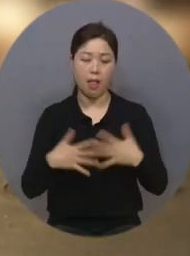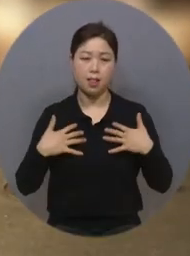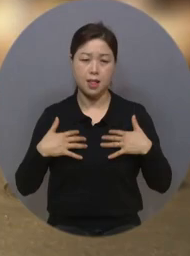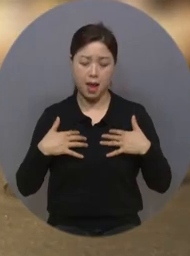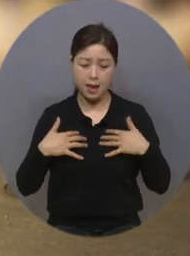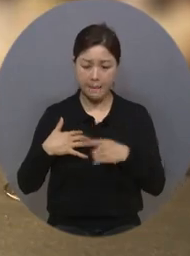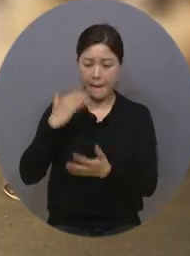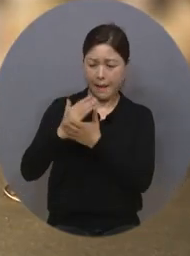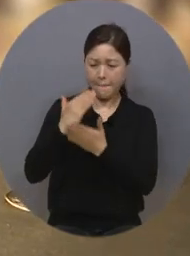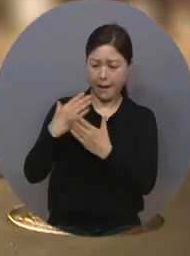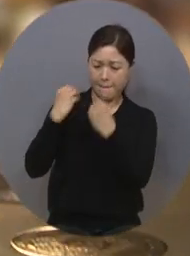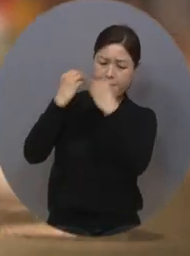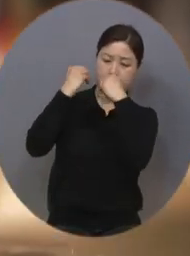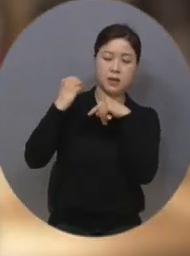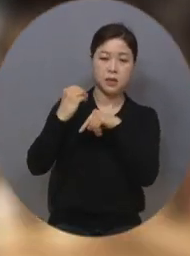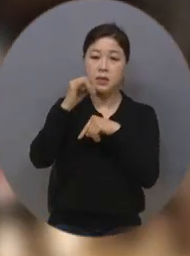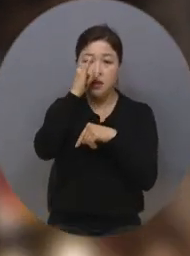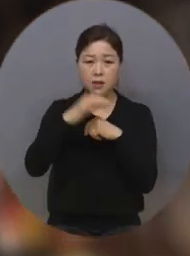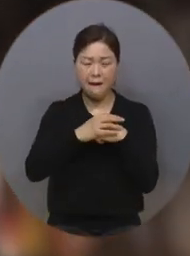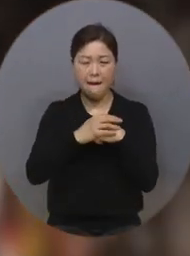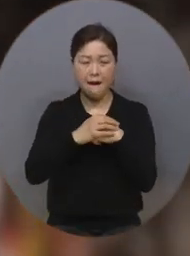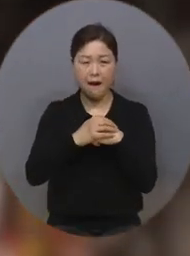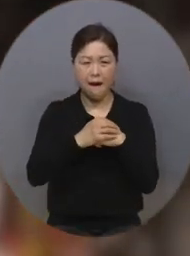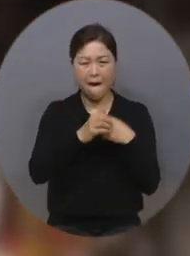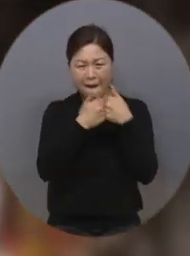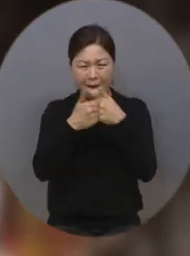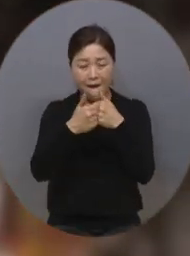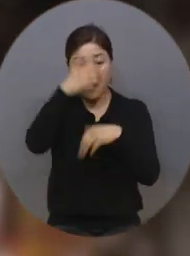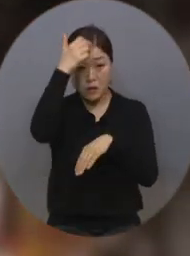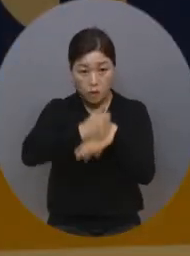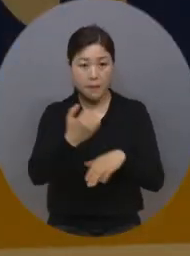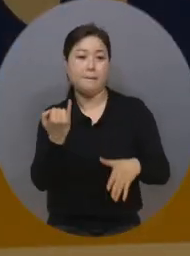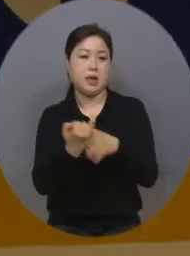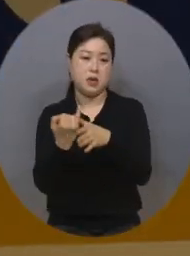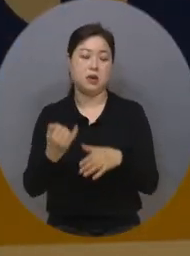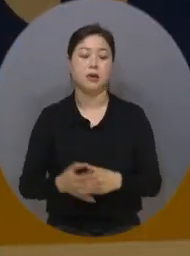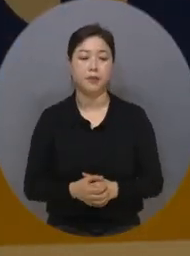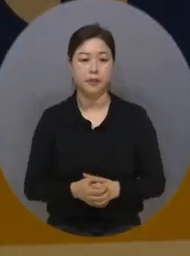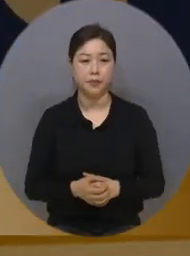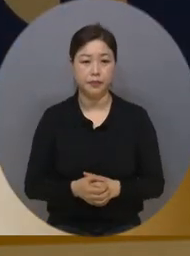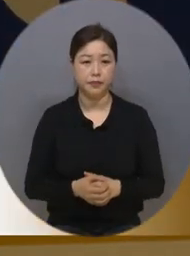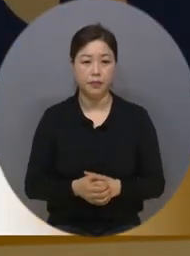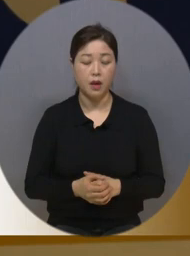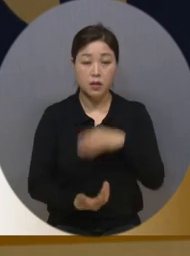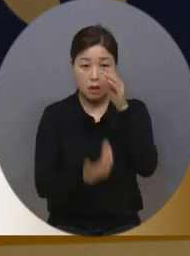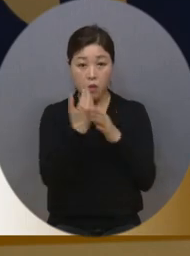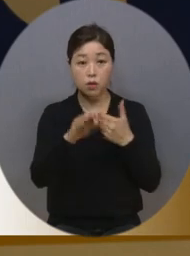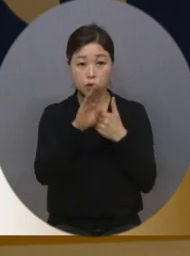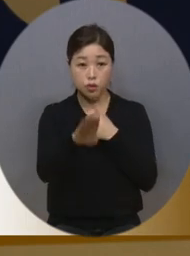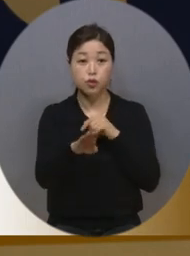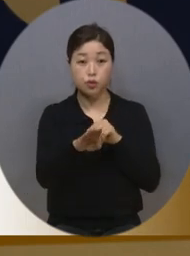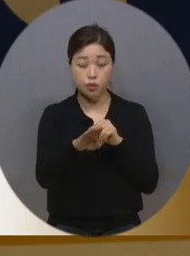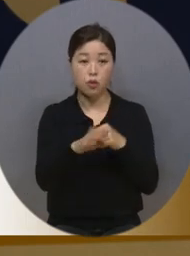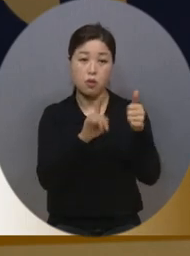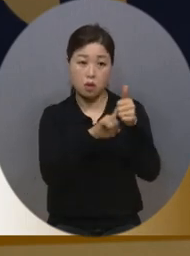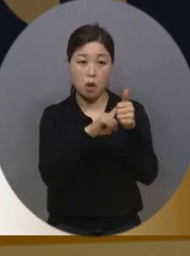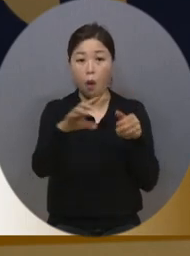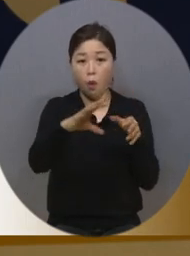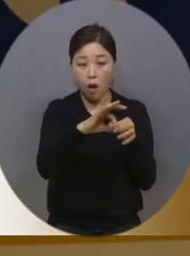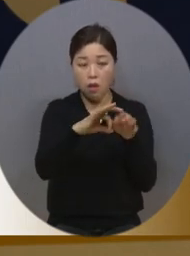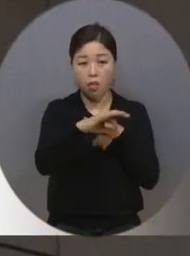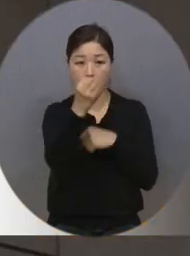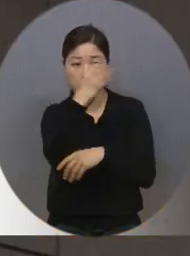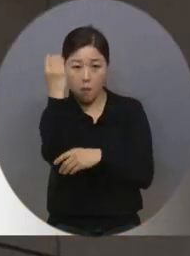못하게 한다는 이유로 고모와 실랑이를 벌이던 중 고모를 살해했습니다. 사건 이후 A군과 관련된 기사는